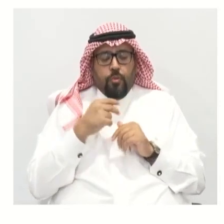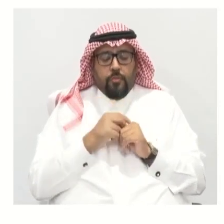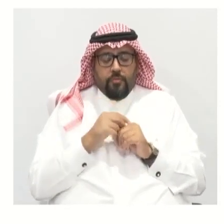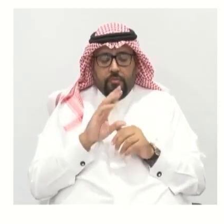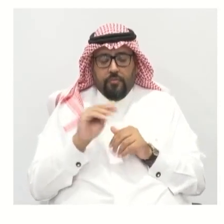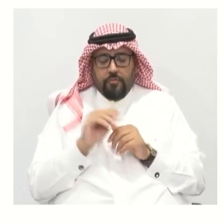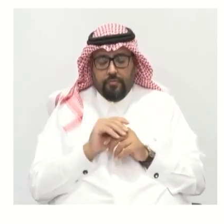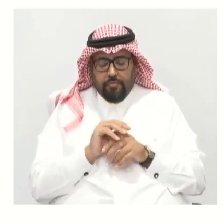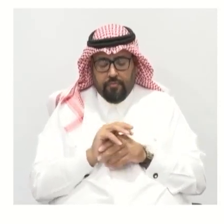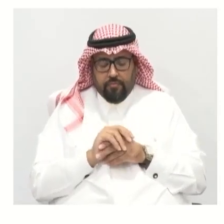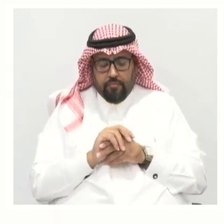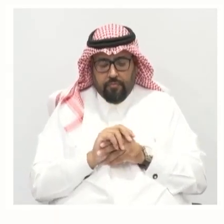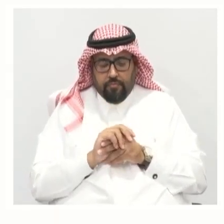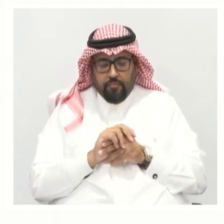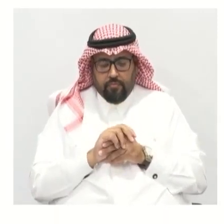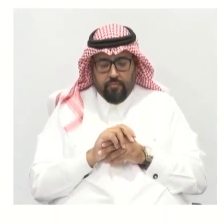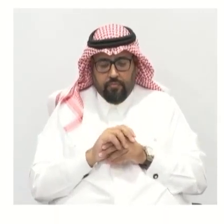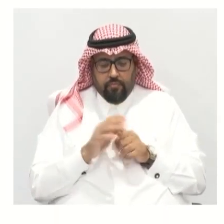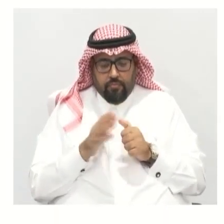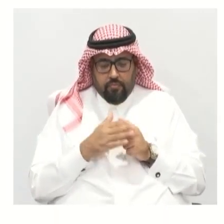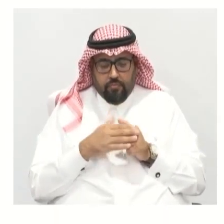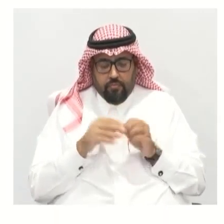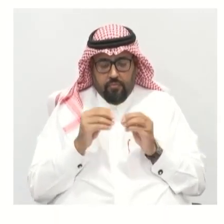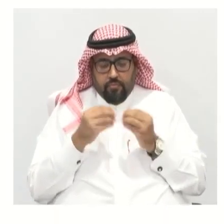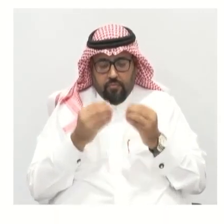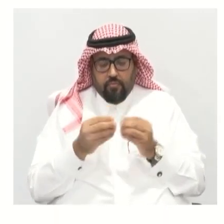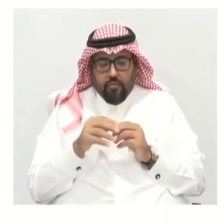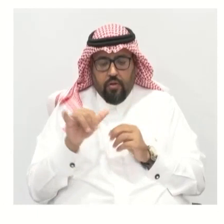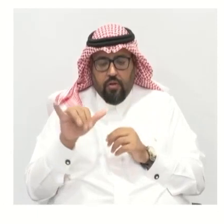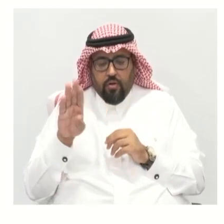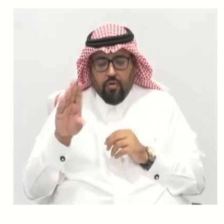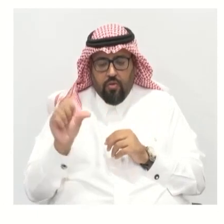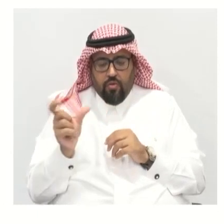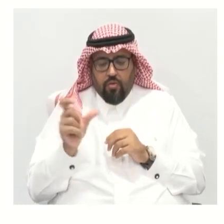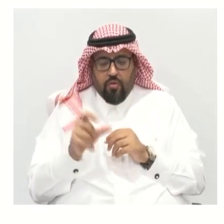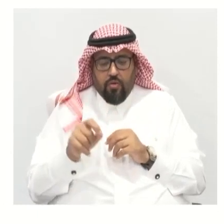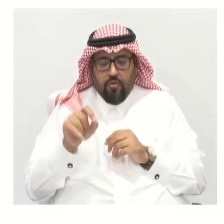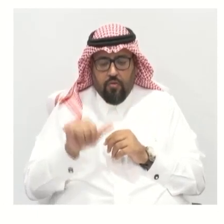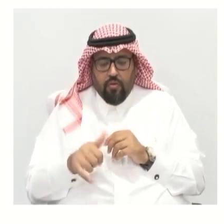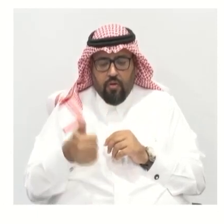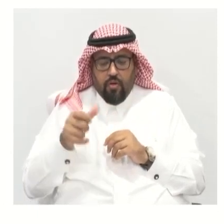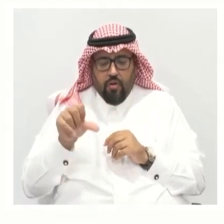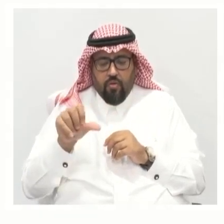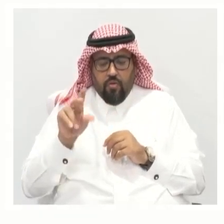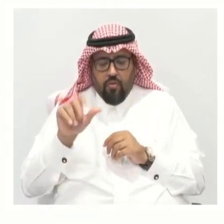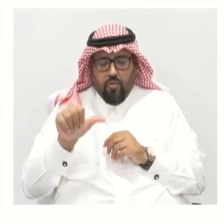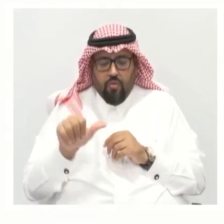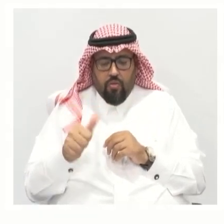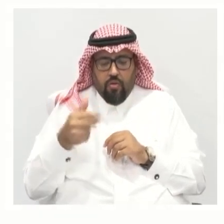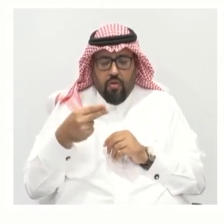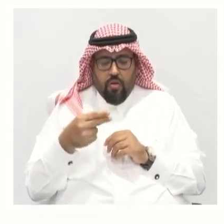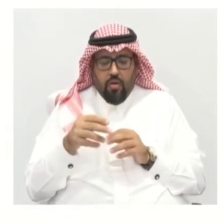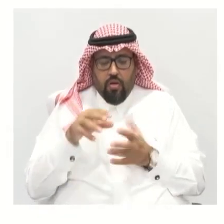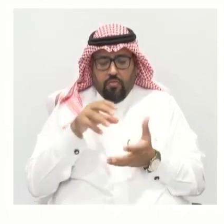مثل ماذا الحالات التي تقدم فيها مساعده او يكونون في اوضاع لا يستطيعون فيها